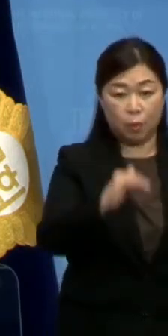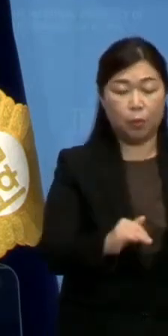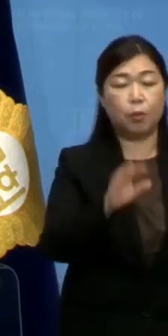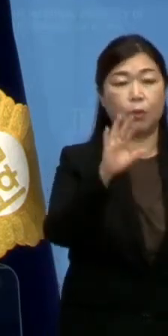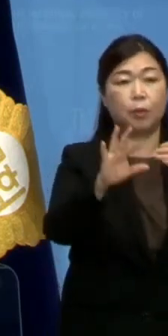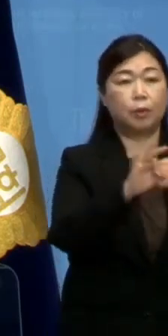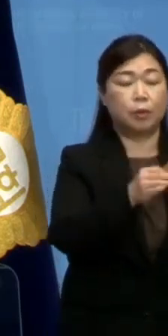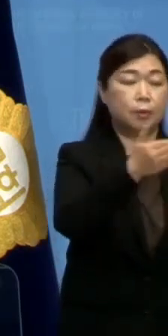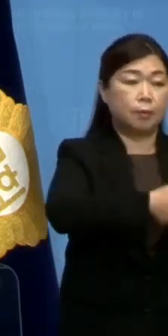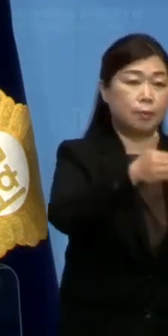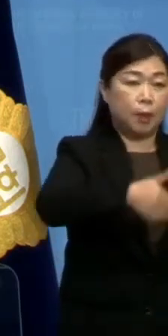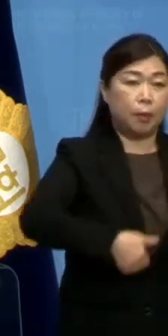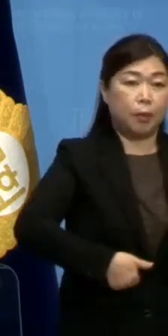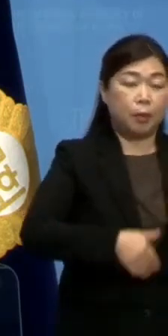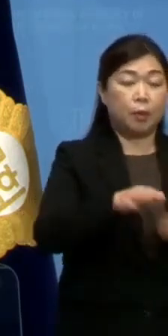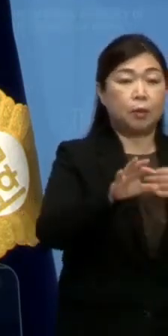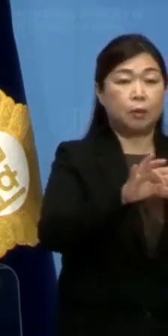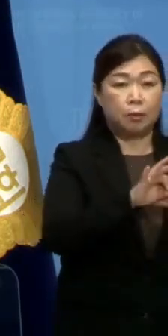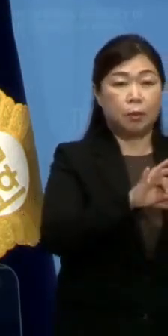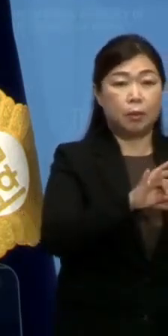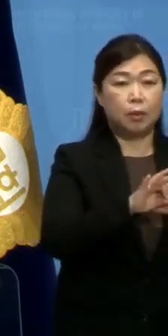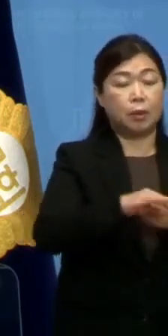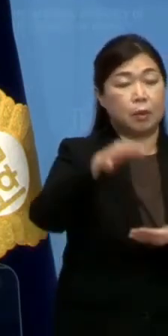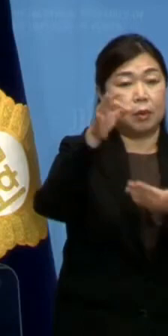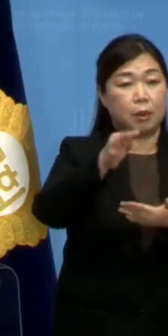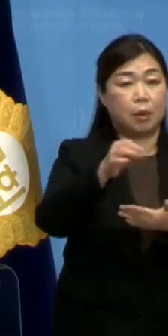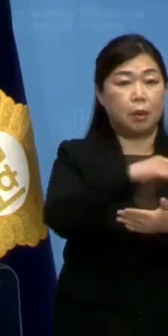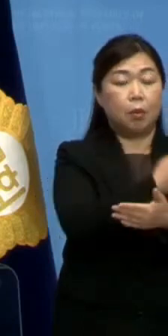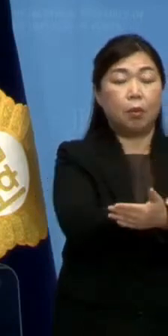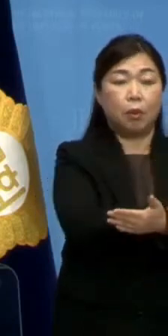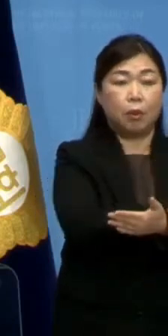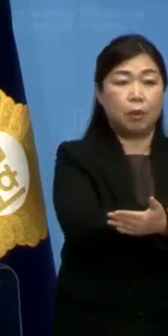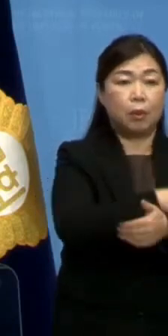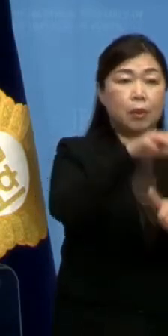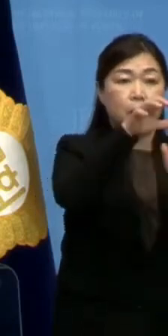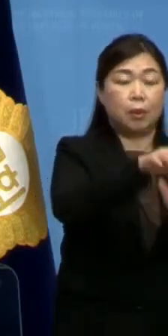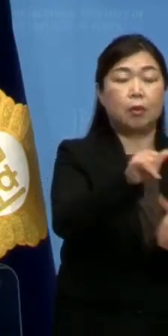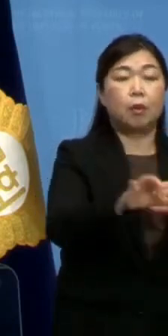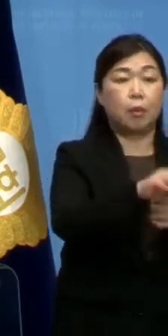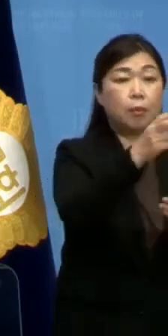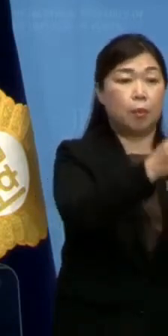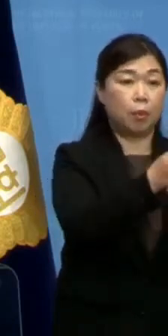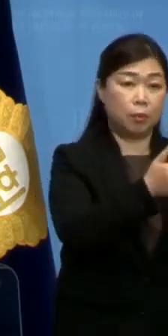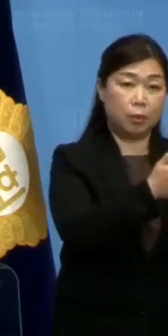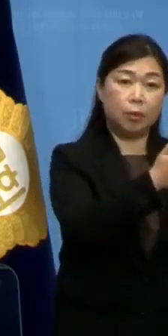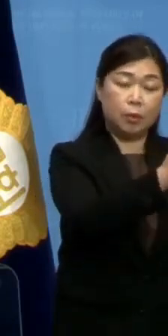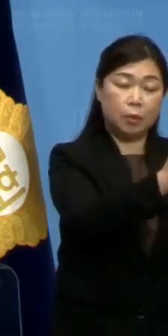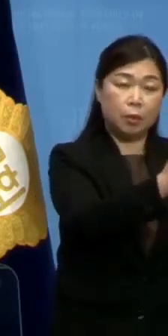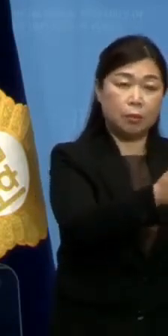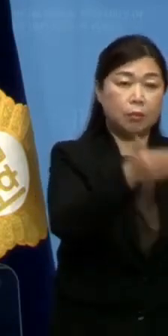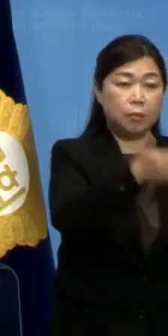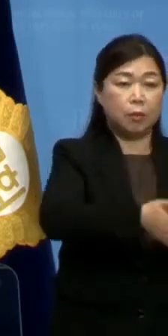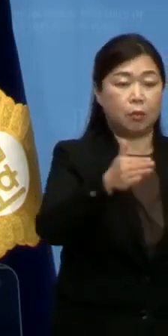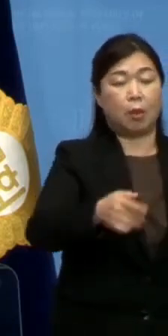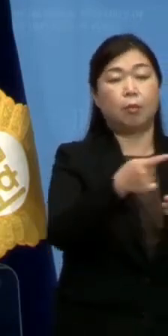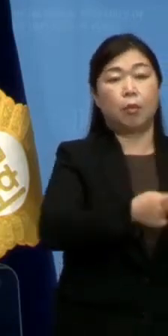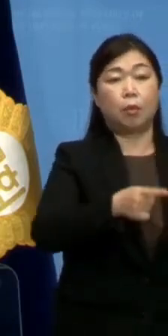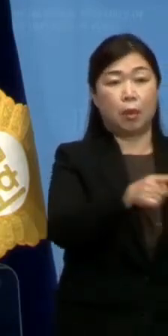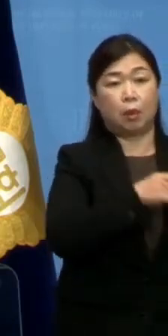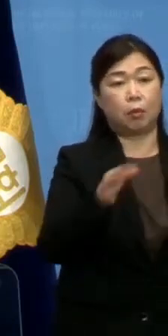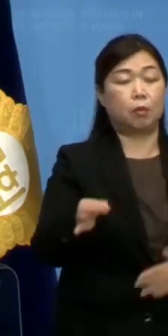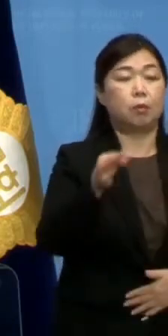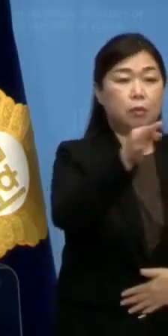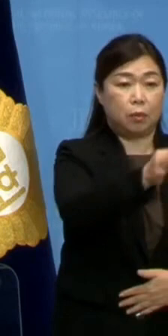공공필요에 의해 재산권을 제한할 경우 법률을 통해 정당한 보상을